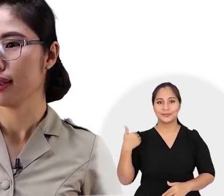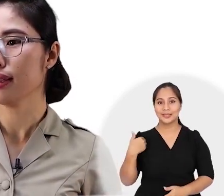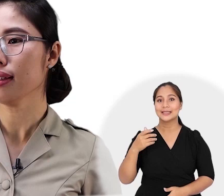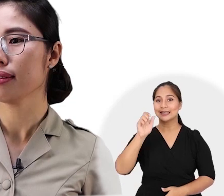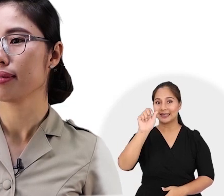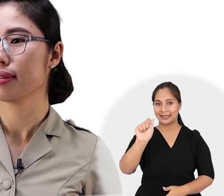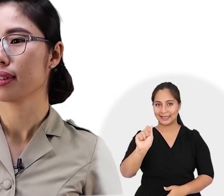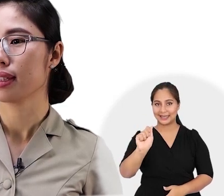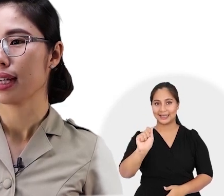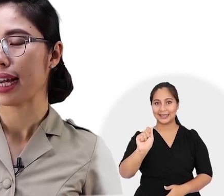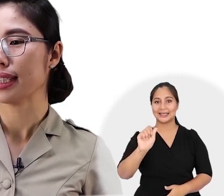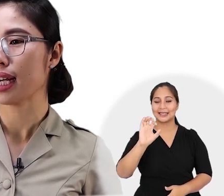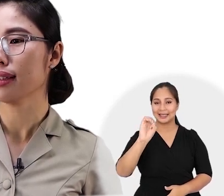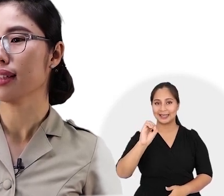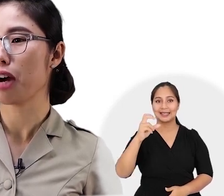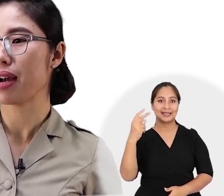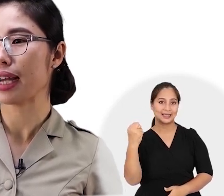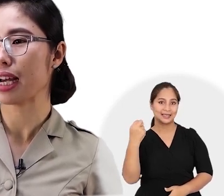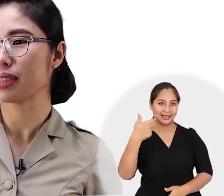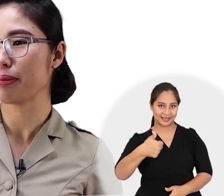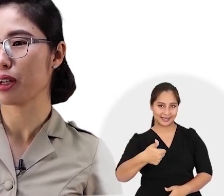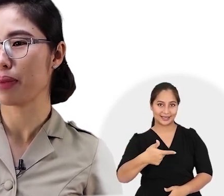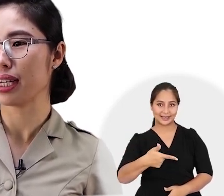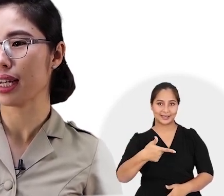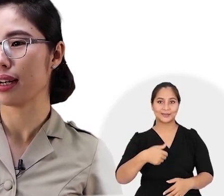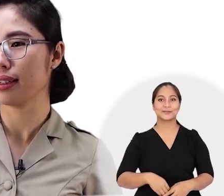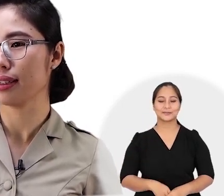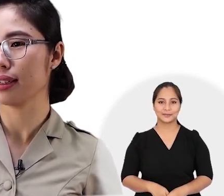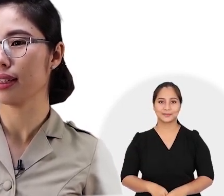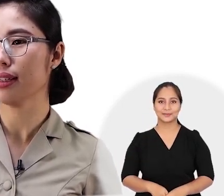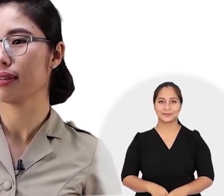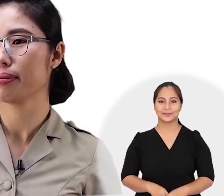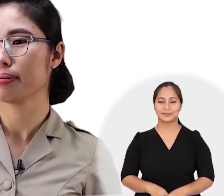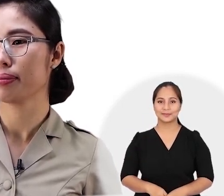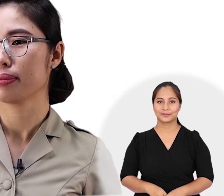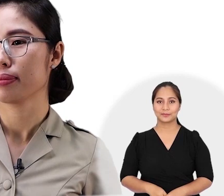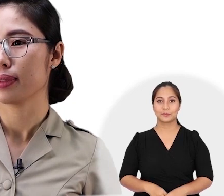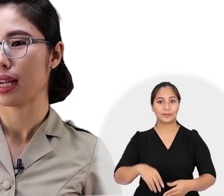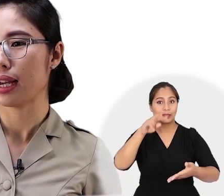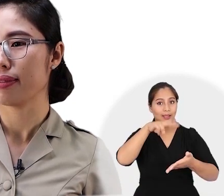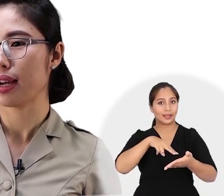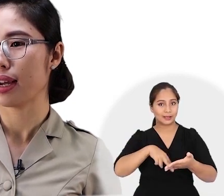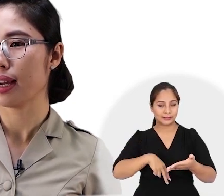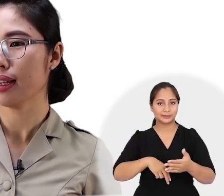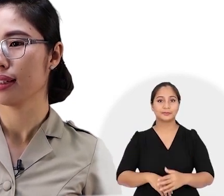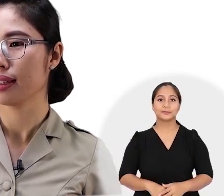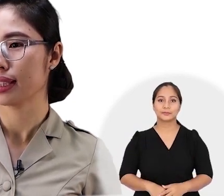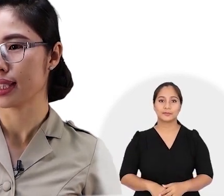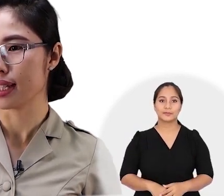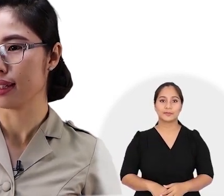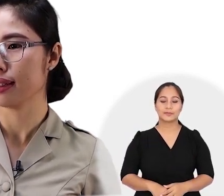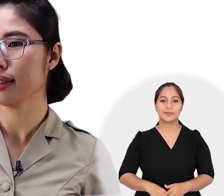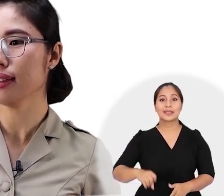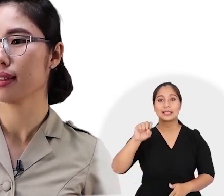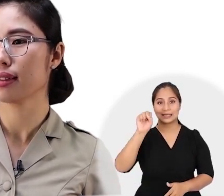อิงคันซันเฮามาอ่านคำศัพท์ต่อไปนี้กันเลยอ่านว่า